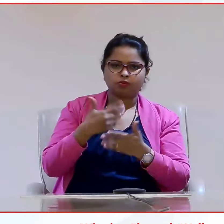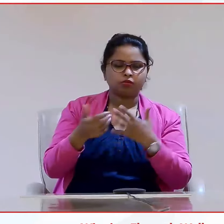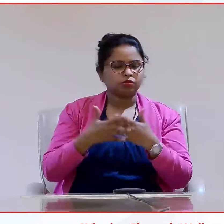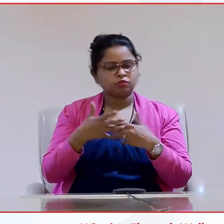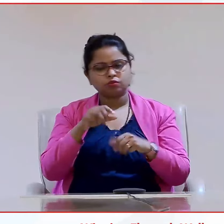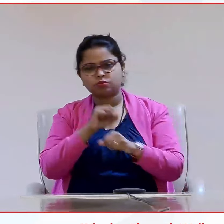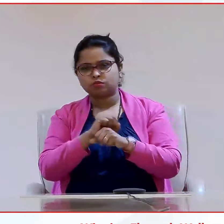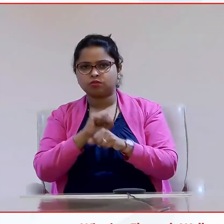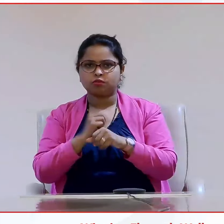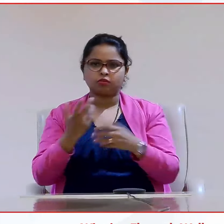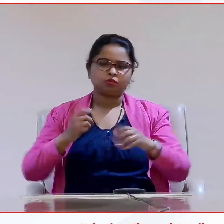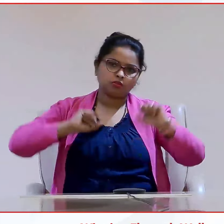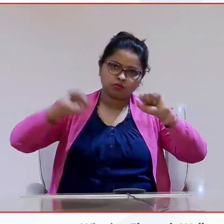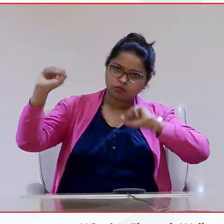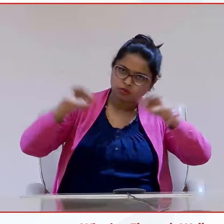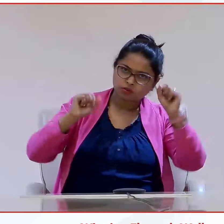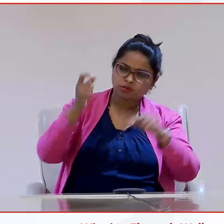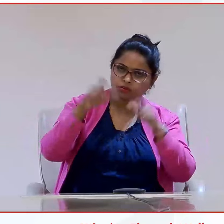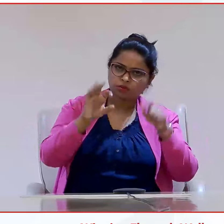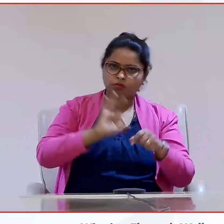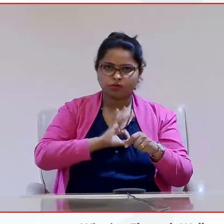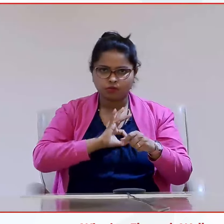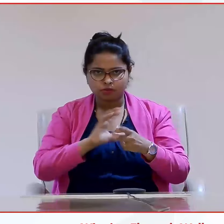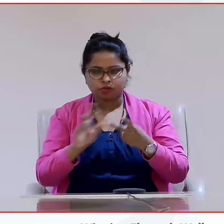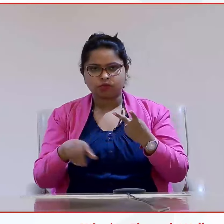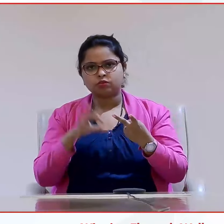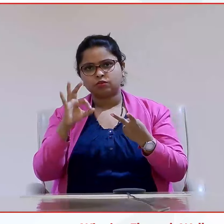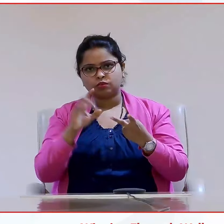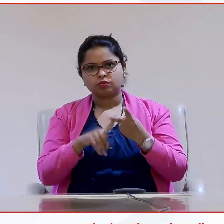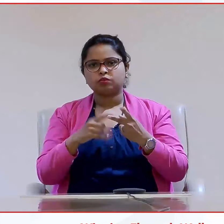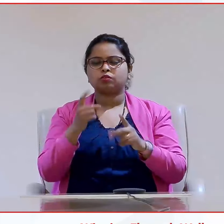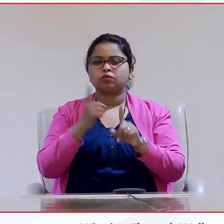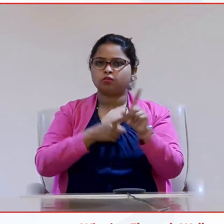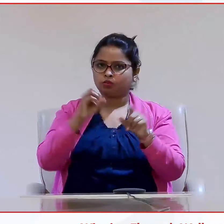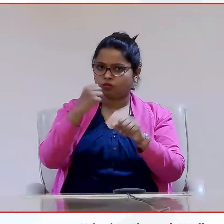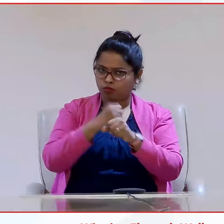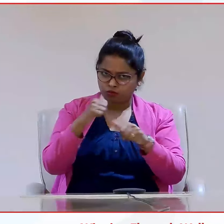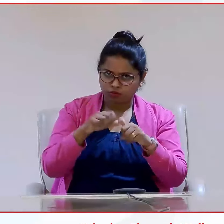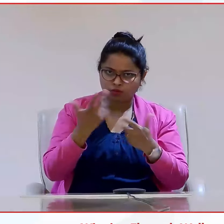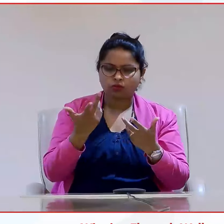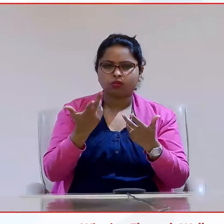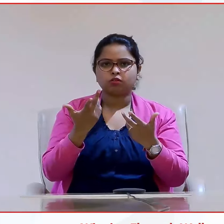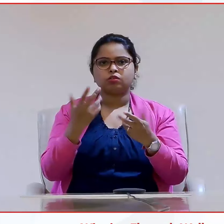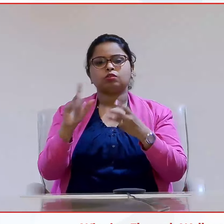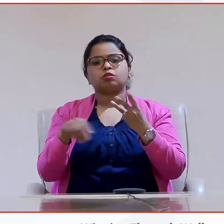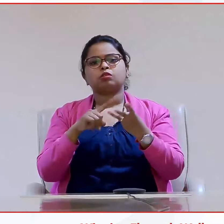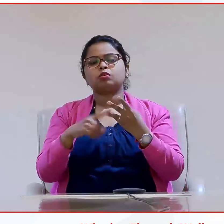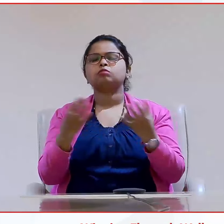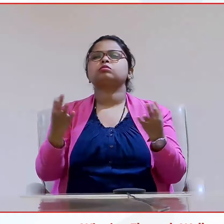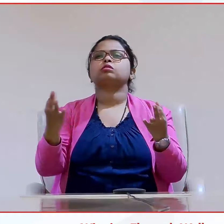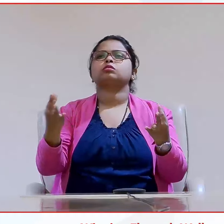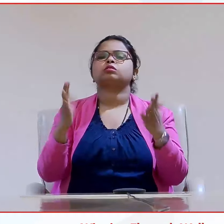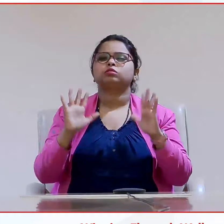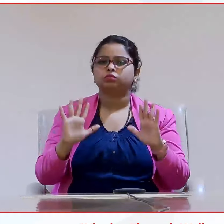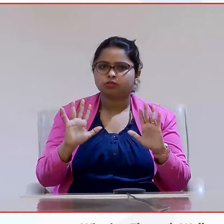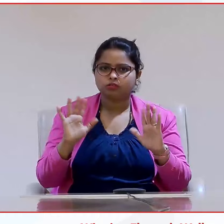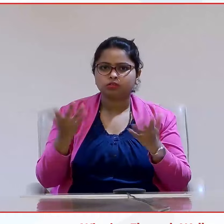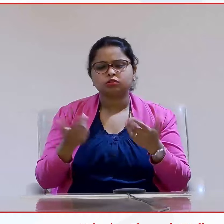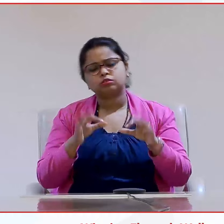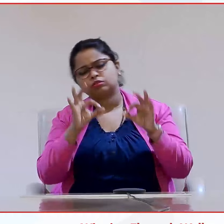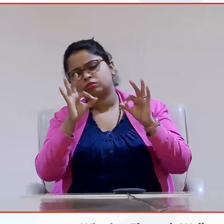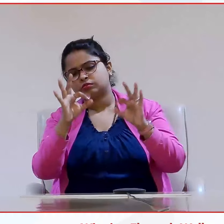So exercise works for some people, that's fine. If yoga works for you, that's fine. अगर आपसे मेडिटेशन हो रही है सो दैट्स